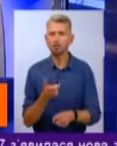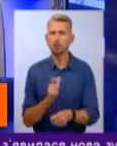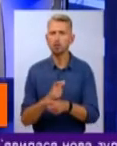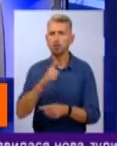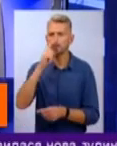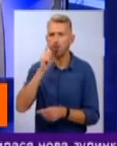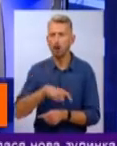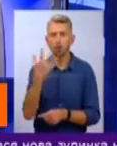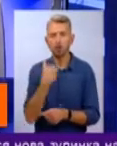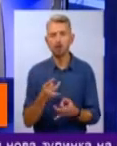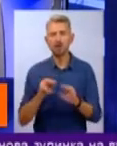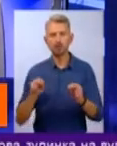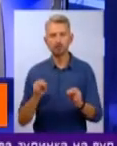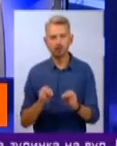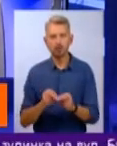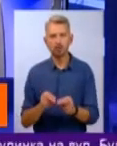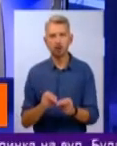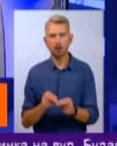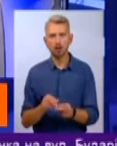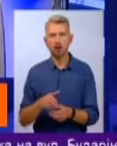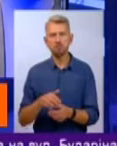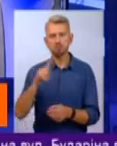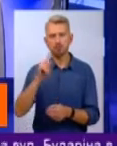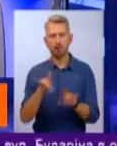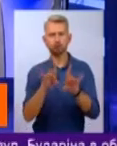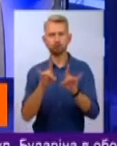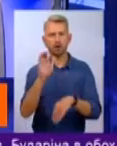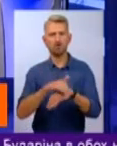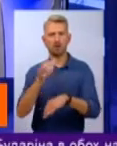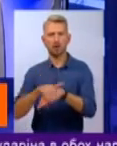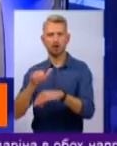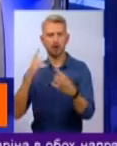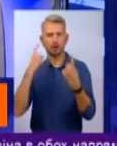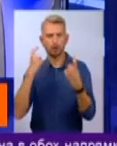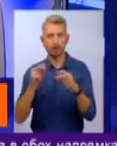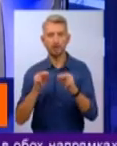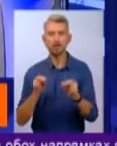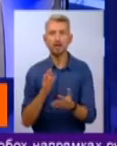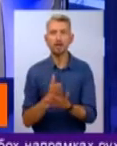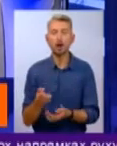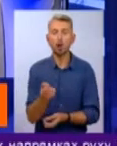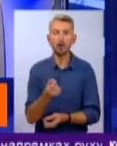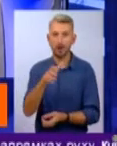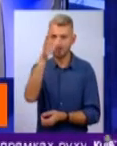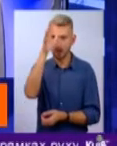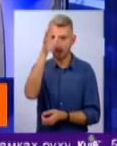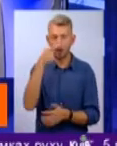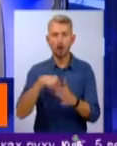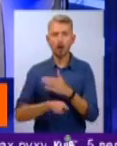погано, просто коли вчитель є носієм фактів, інформації, але вчитель є носієм знань.